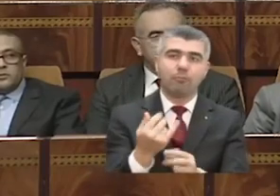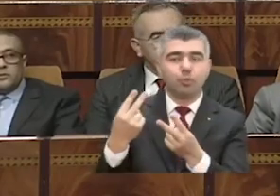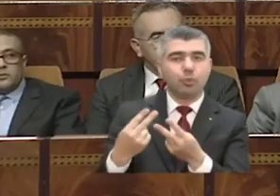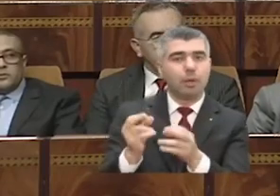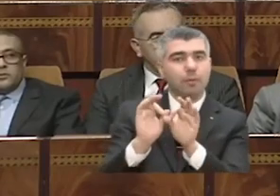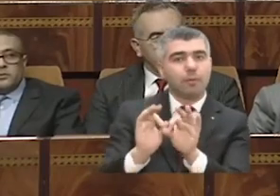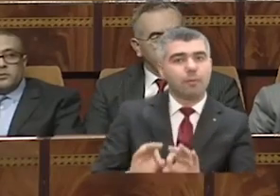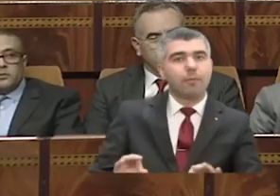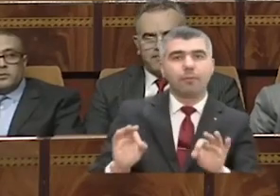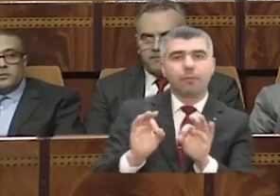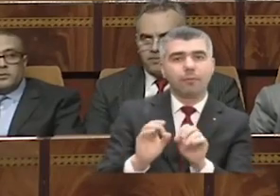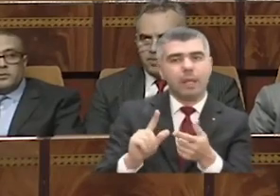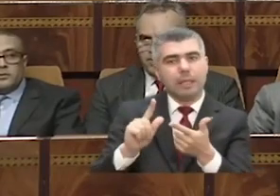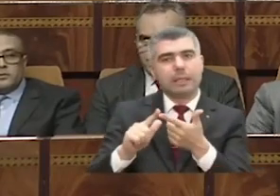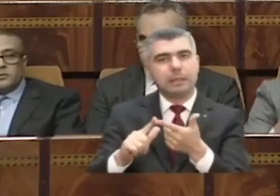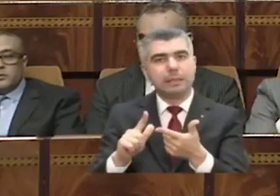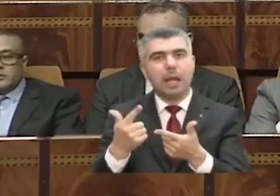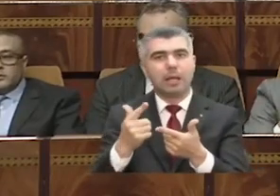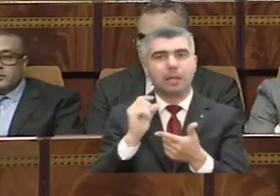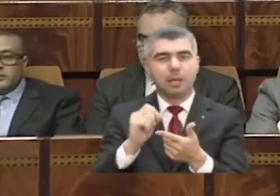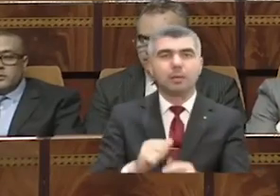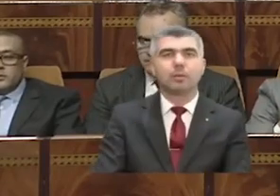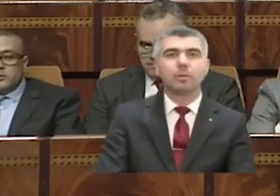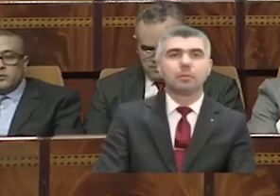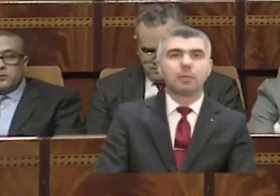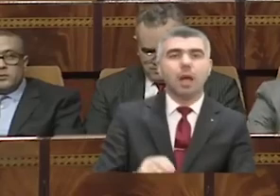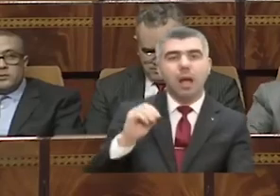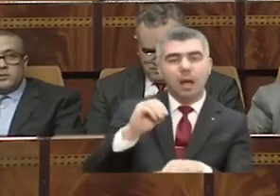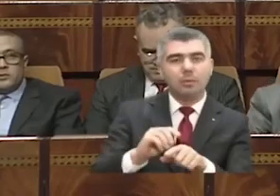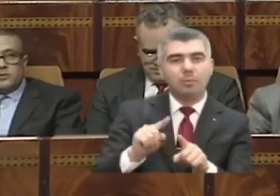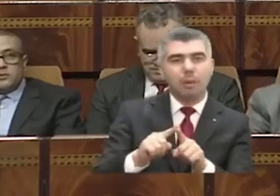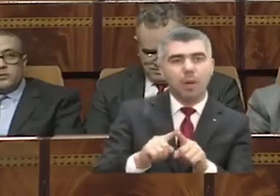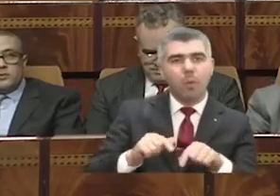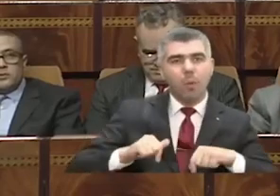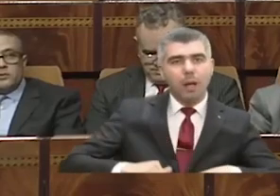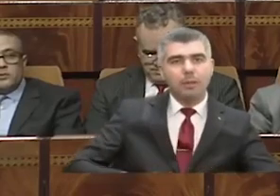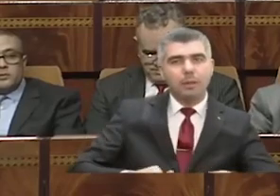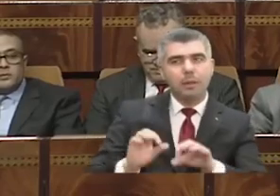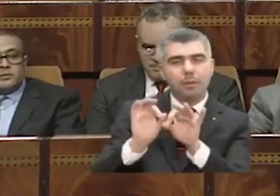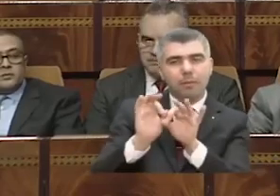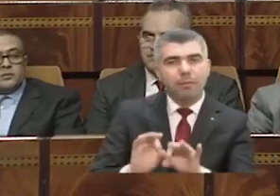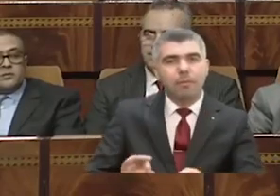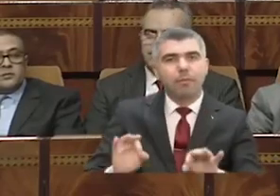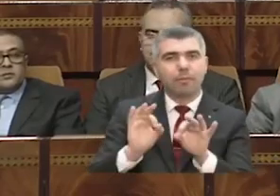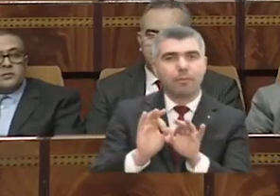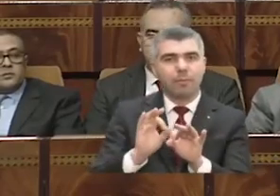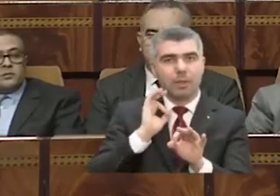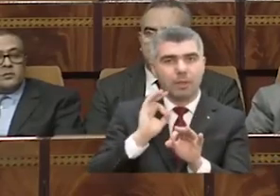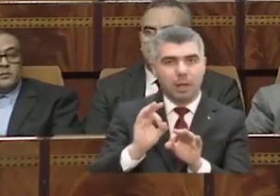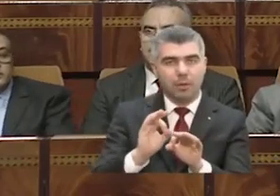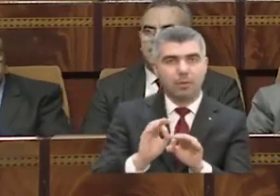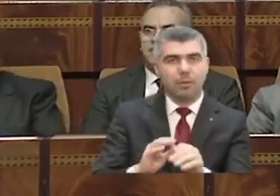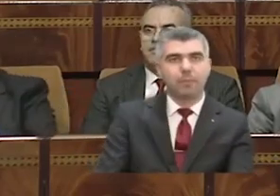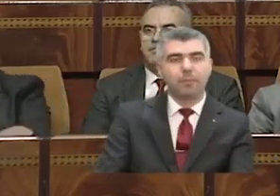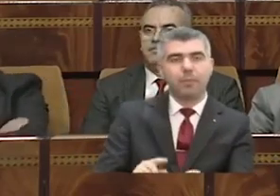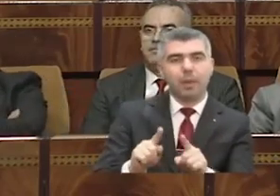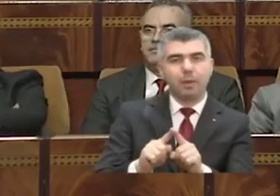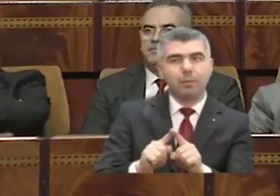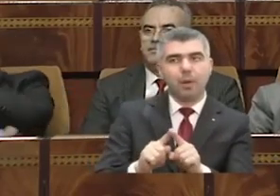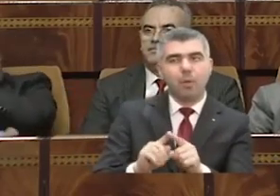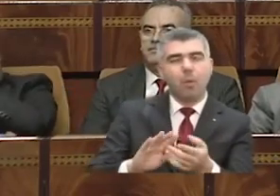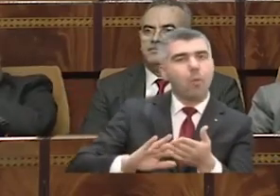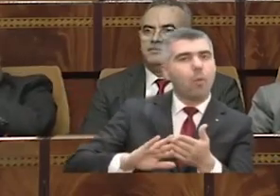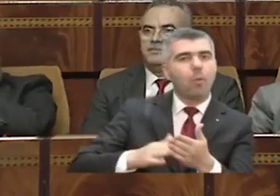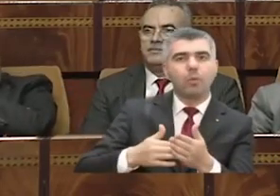وزير يجيب محله، ولكن لا ماشي نحيل الوزير اللي ما عندوش ونقبضوا في واحد الوزيرة اللي هي ما غير